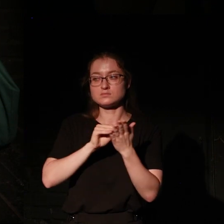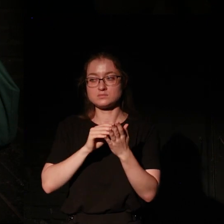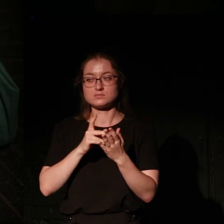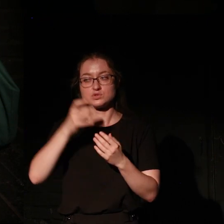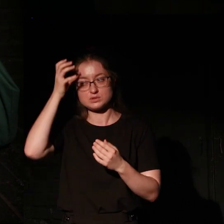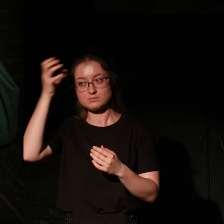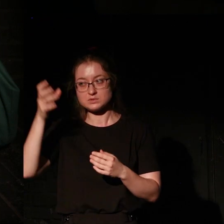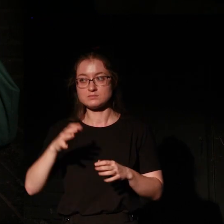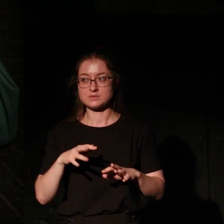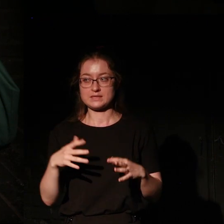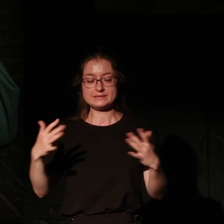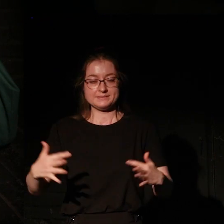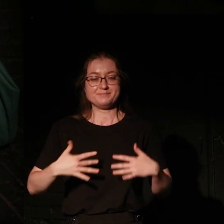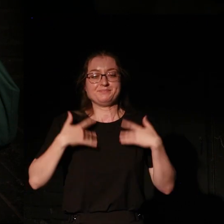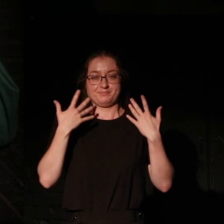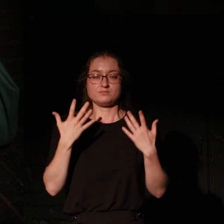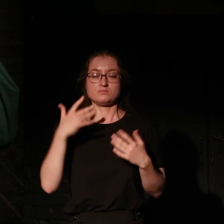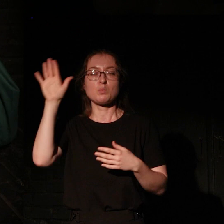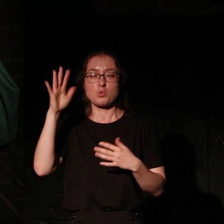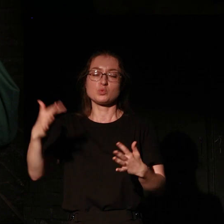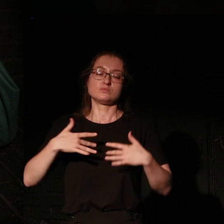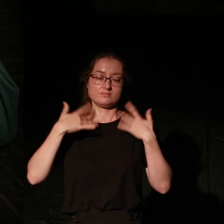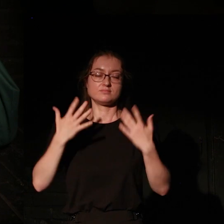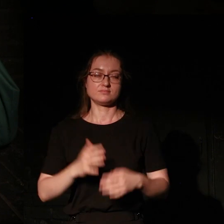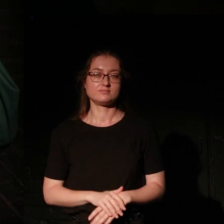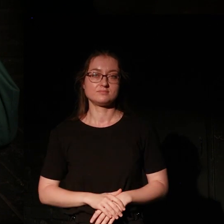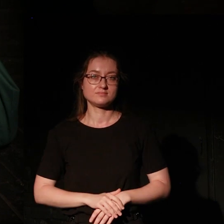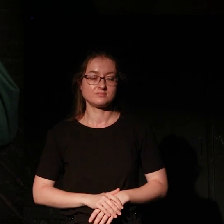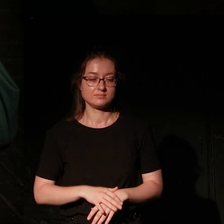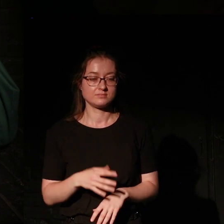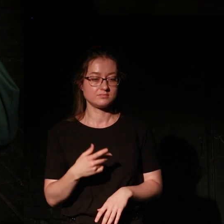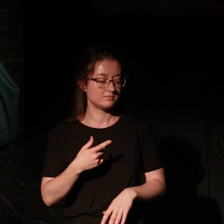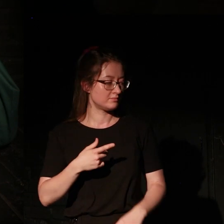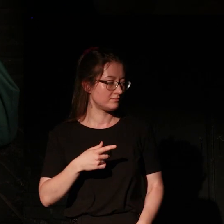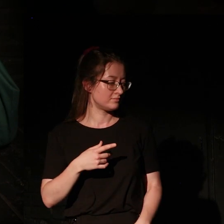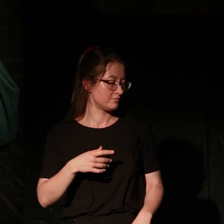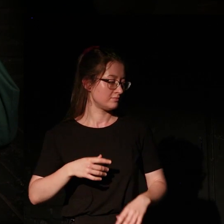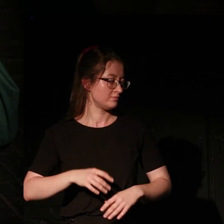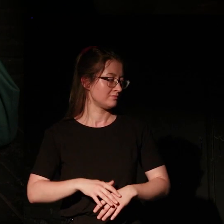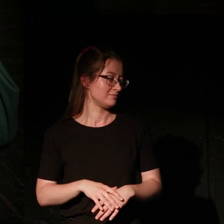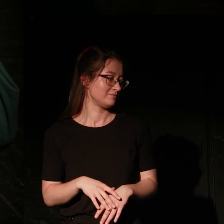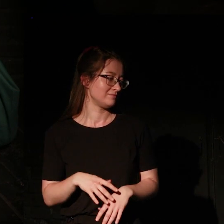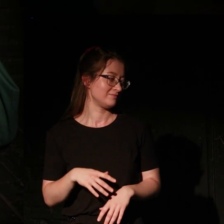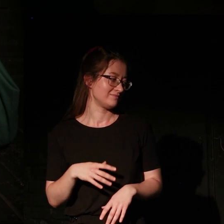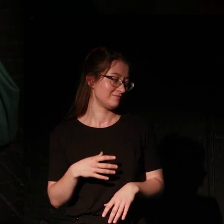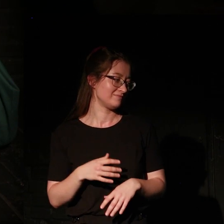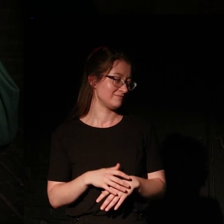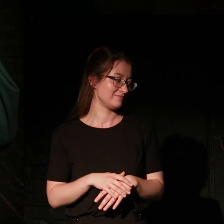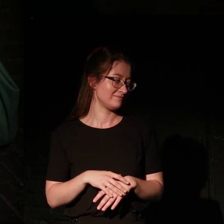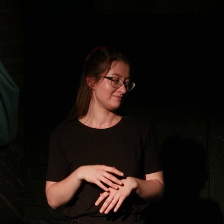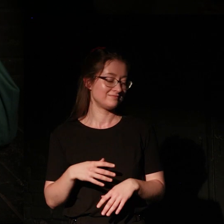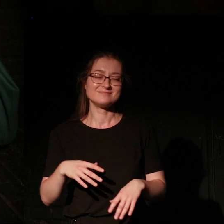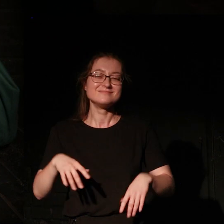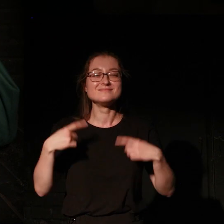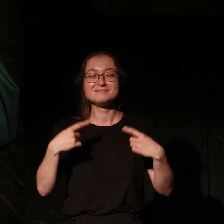natchnienie, nie nadstawiali ucha, tak? I nie przyjmowali tutaj Ducha Świętego w postaci